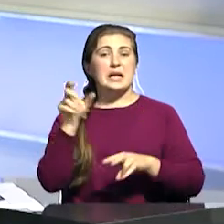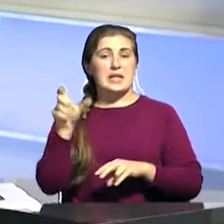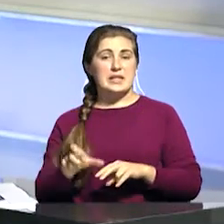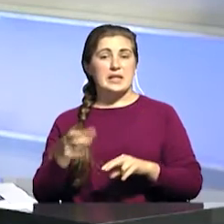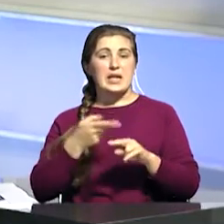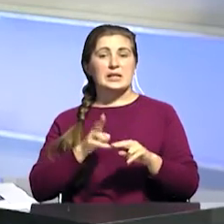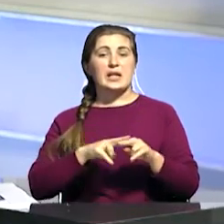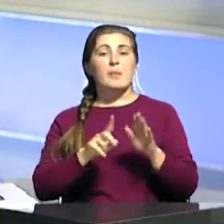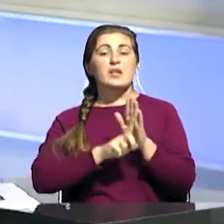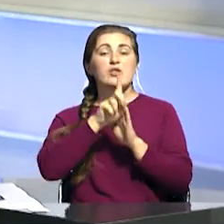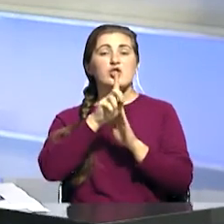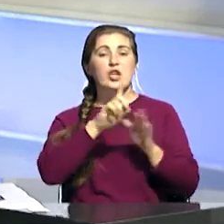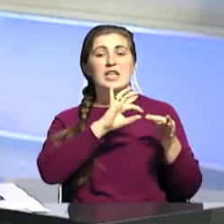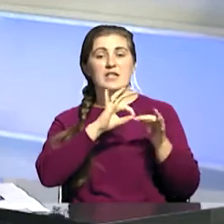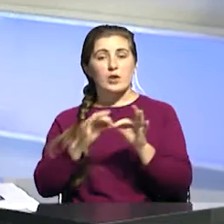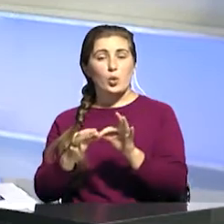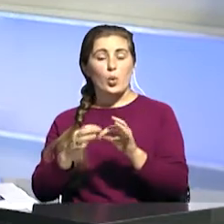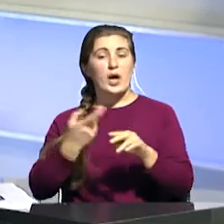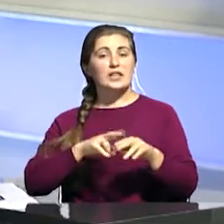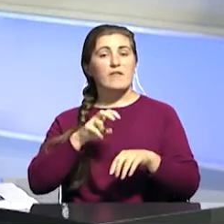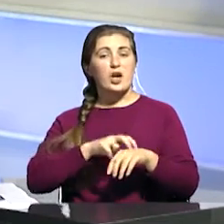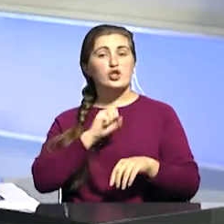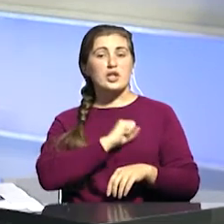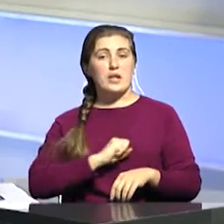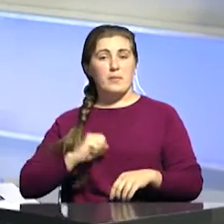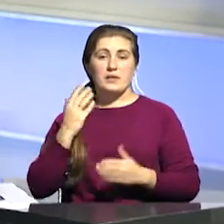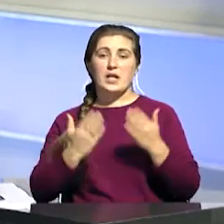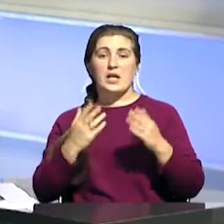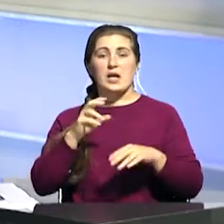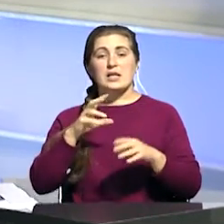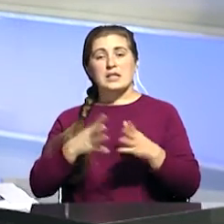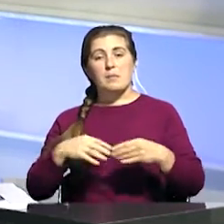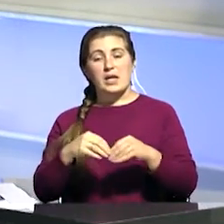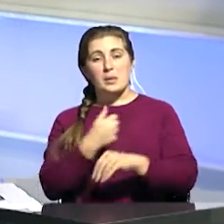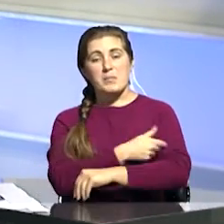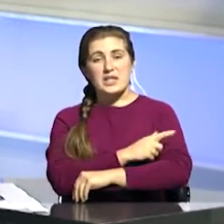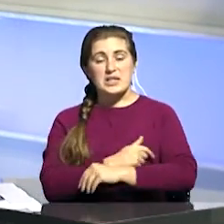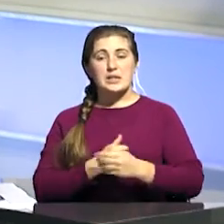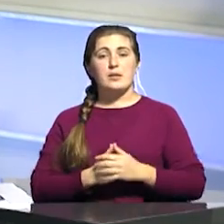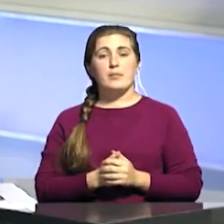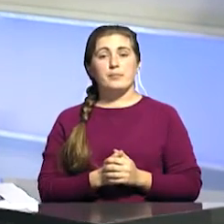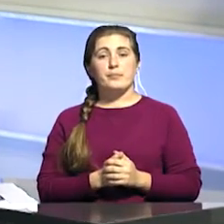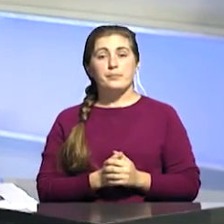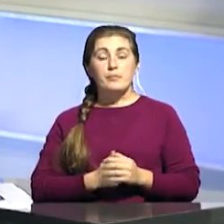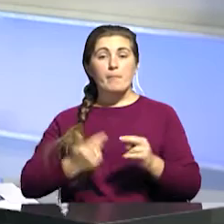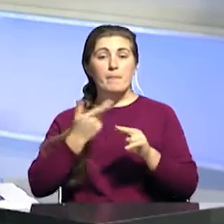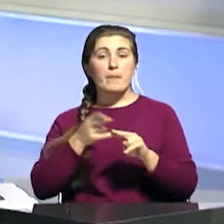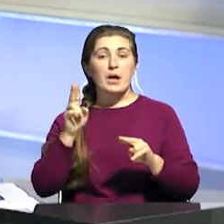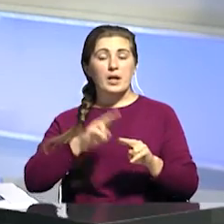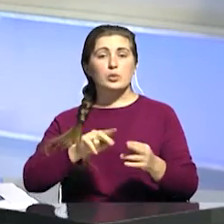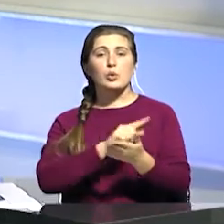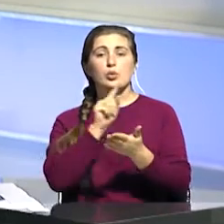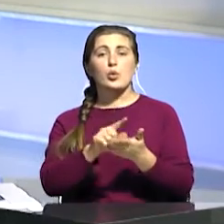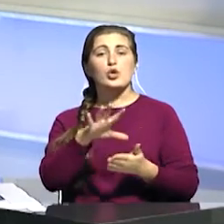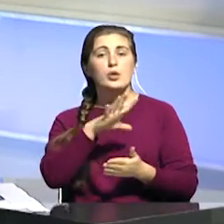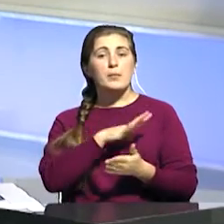первичное звено, это врач-терапевт, либо врач семейной медицины, который должен